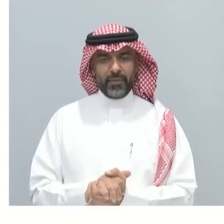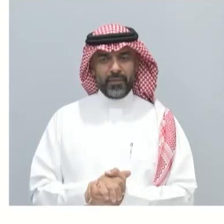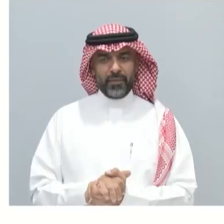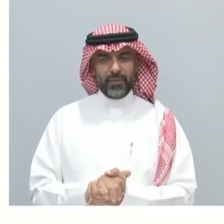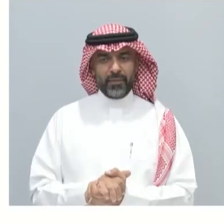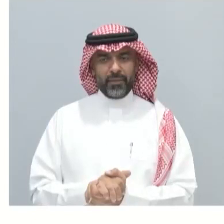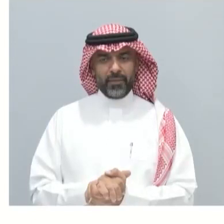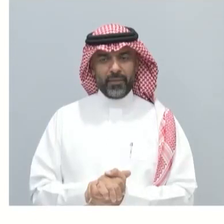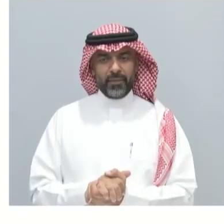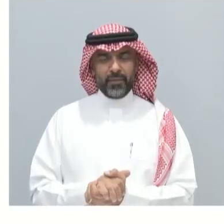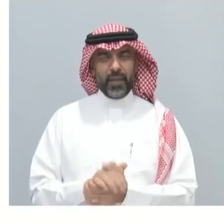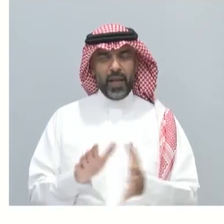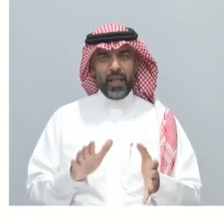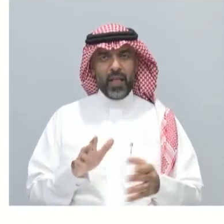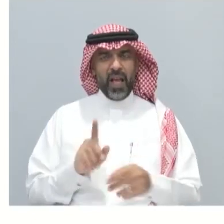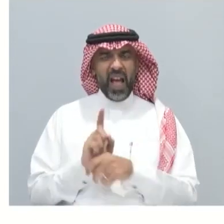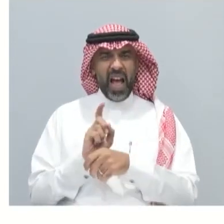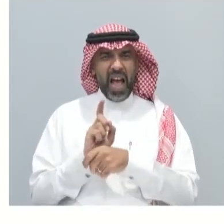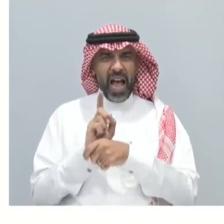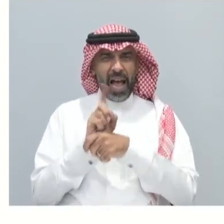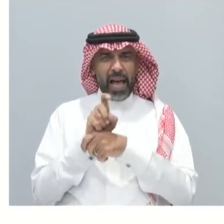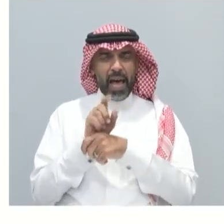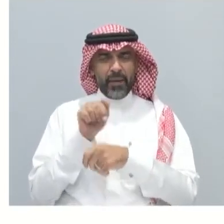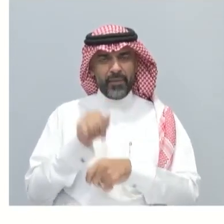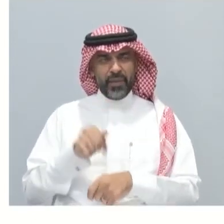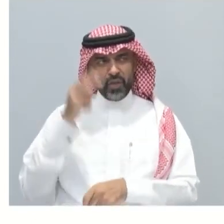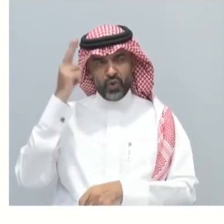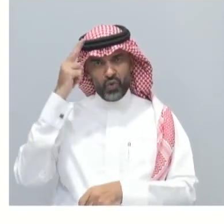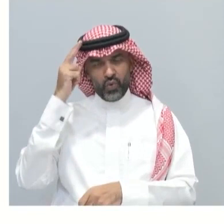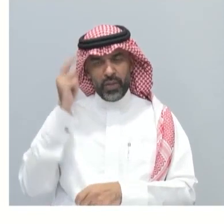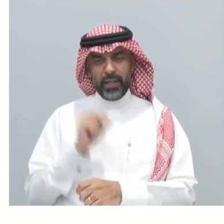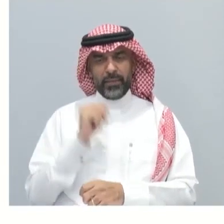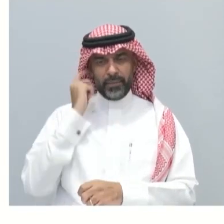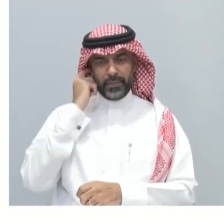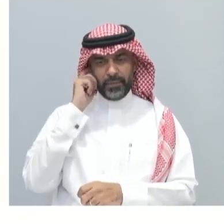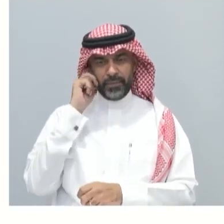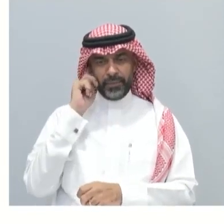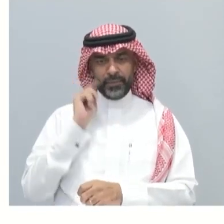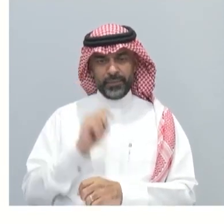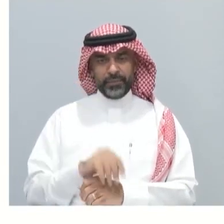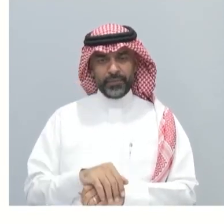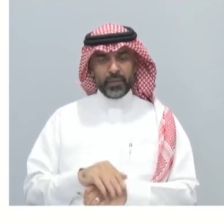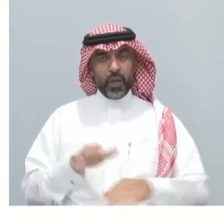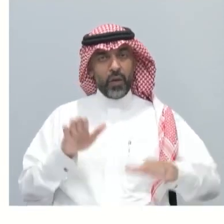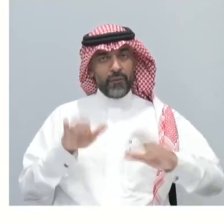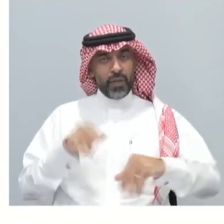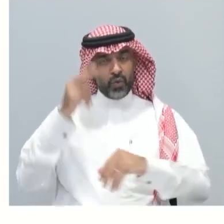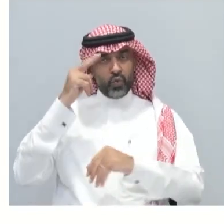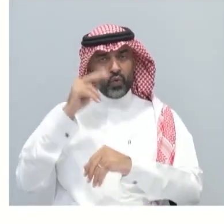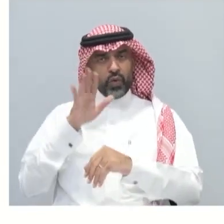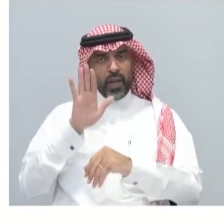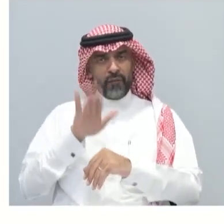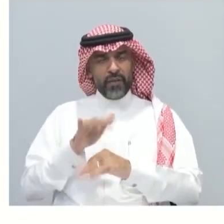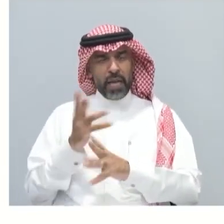الذيل العقارب في المملكه العربيه السعوديه في المملكه العربيه السعوديه